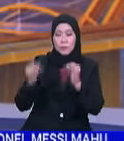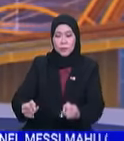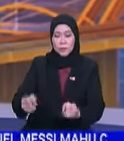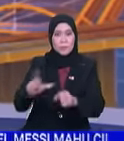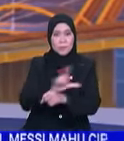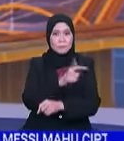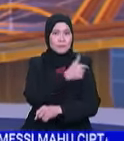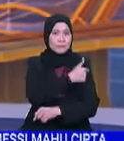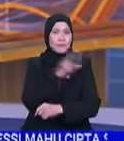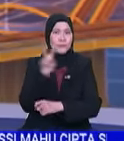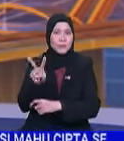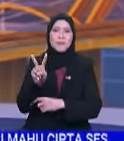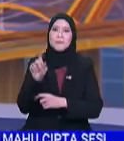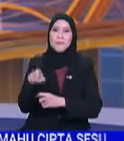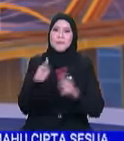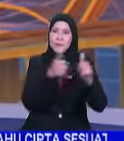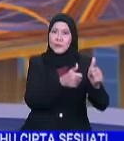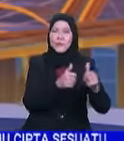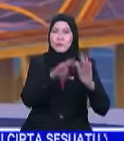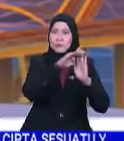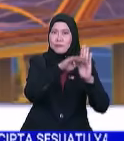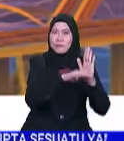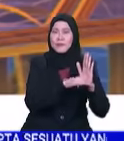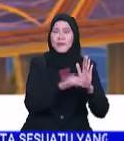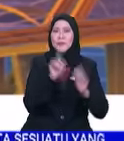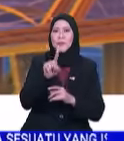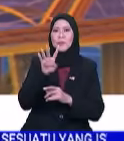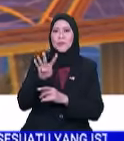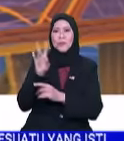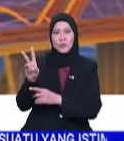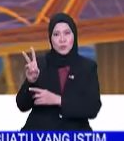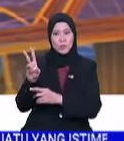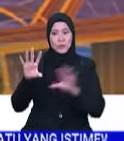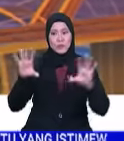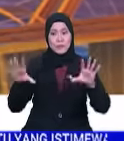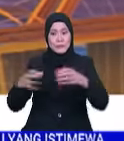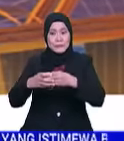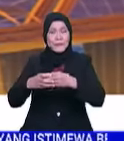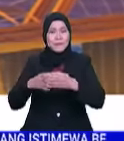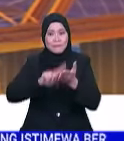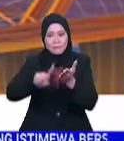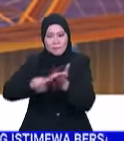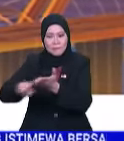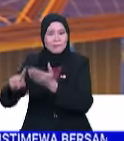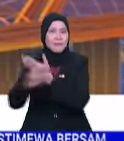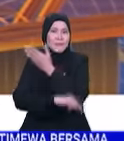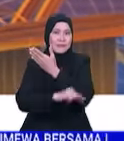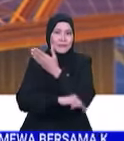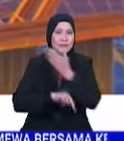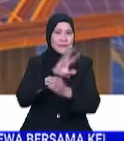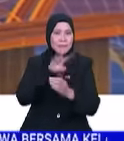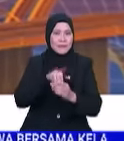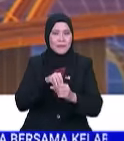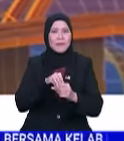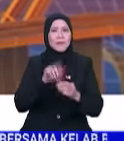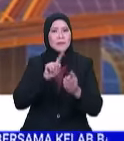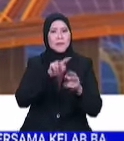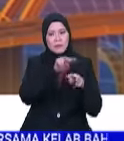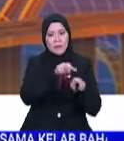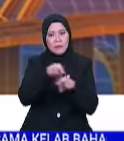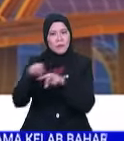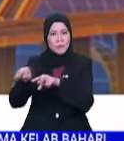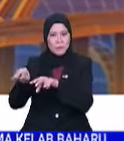vaksin dipatuhi. Bagi tujuan itu, 147 pasukan pematuhan digerakkan di seluruh negeri terlibat mengendalikan